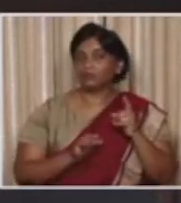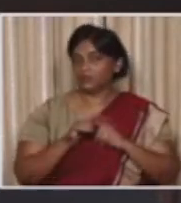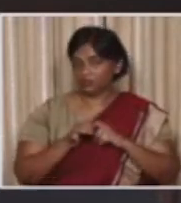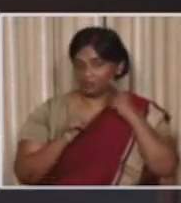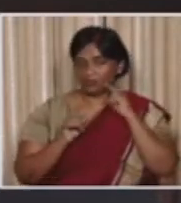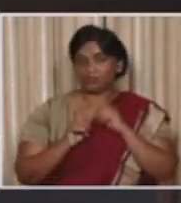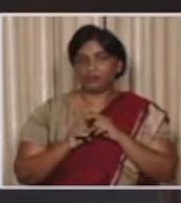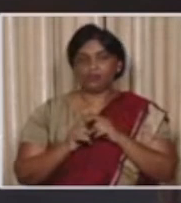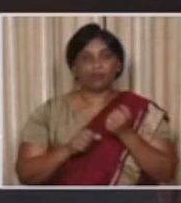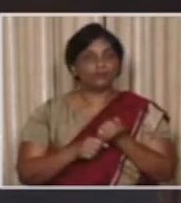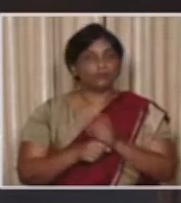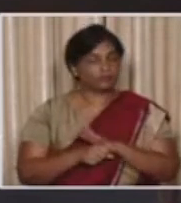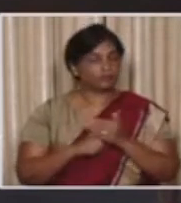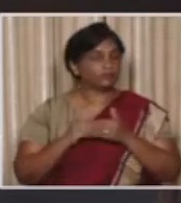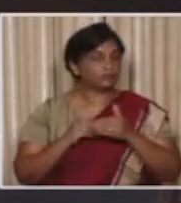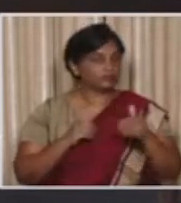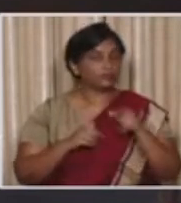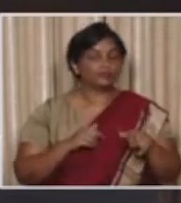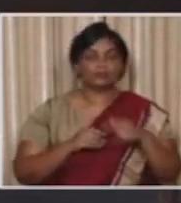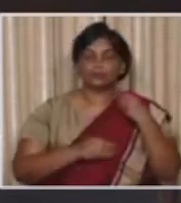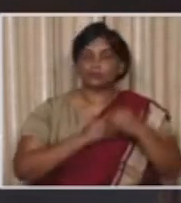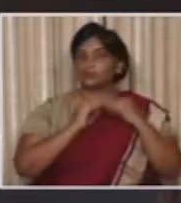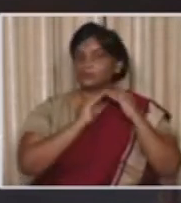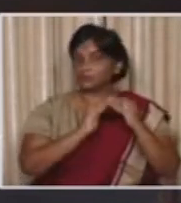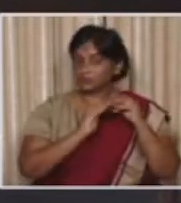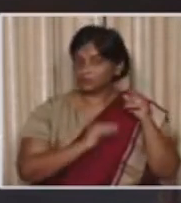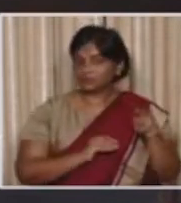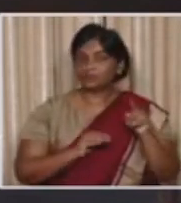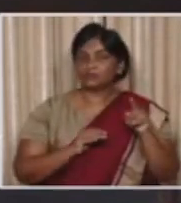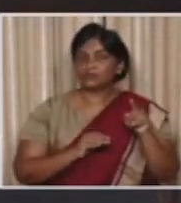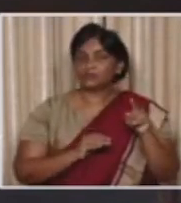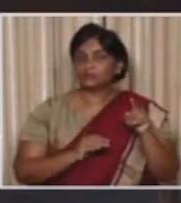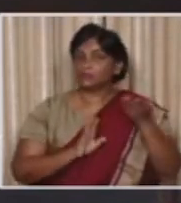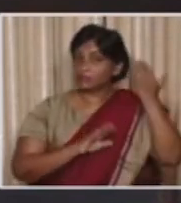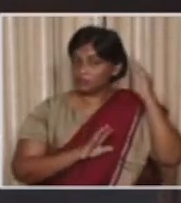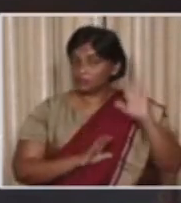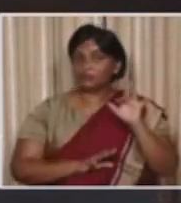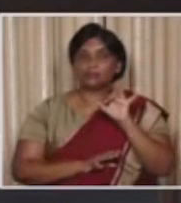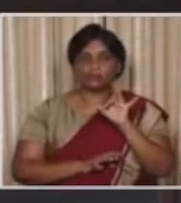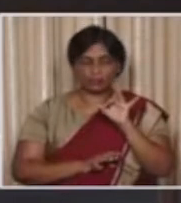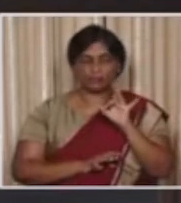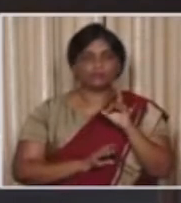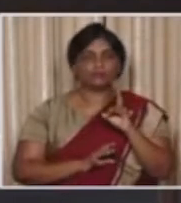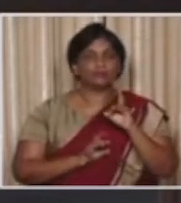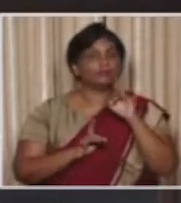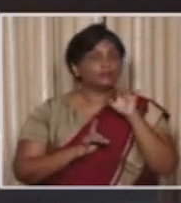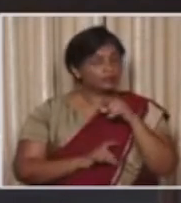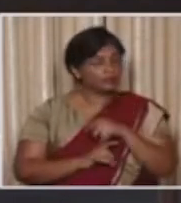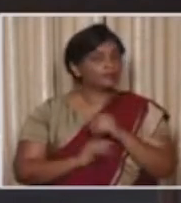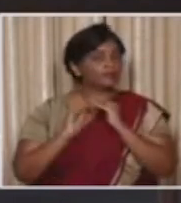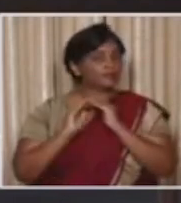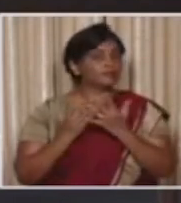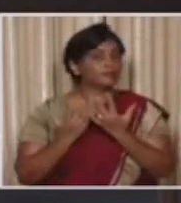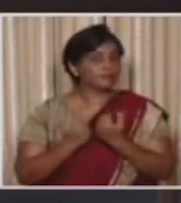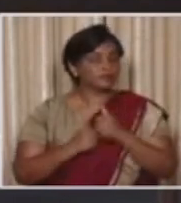ප්‍රශ්නේද. එතකොට කොවිඩ් සමයේදී මේ කර්මාංශාලා 10 මේ එදා තිබුණ 15ක් විතර ඒ 15න් තමයි